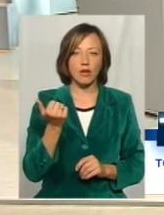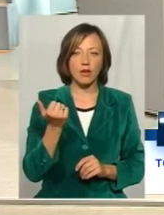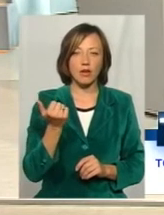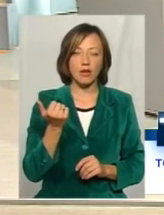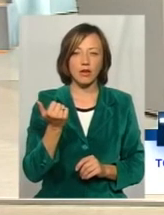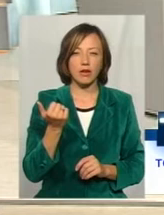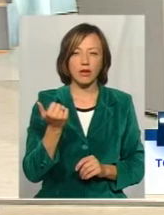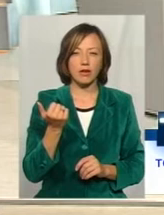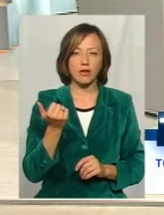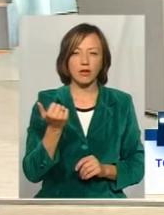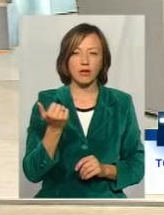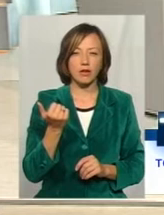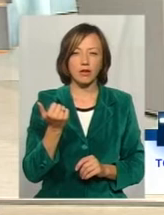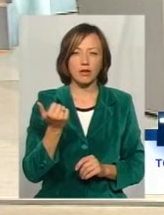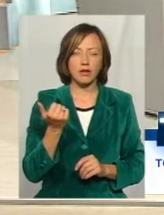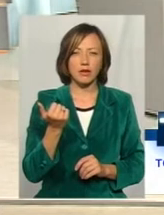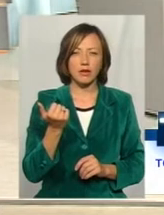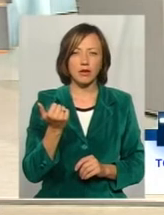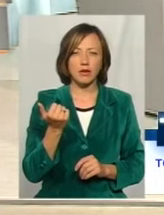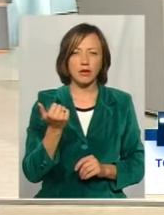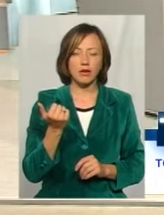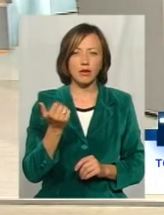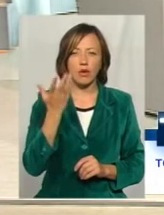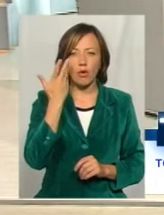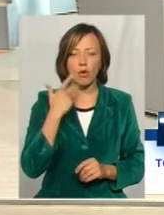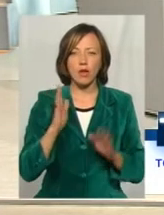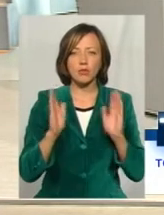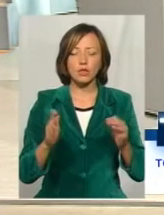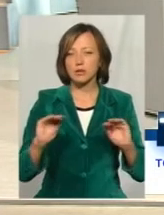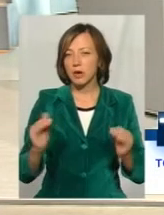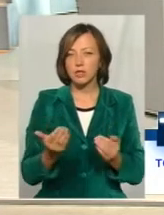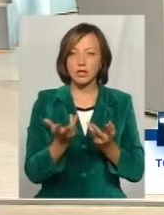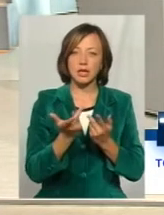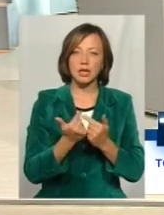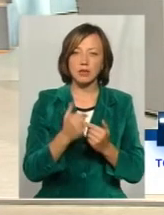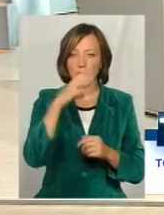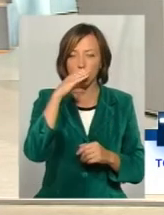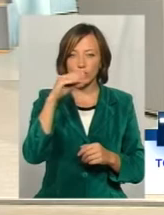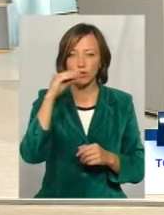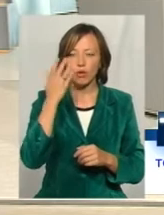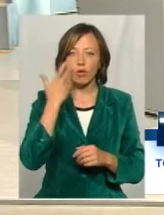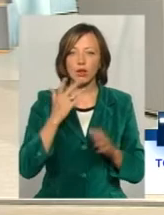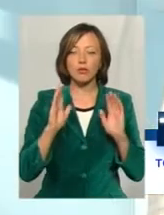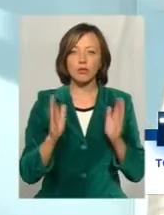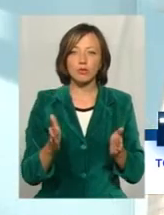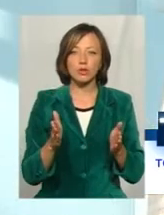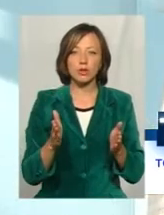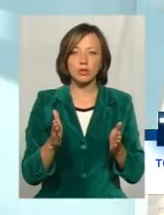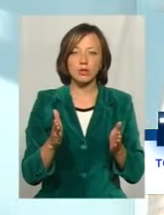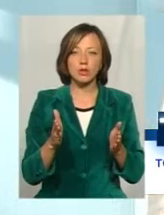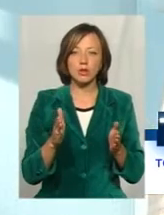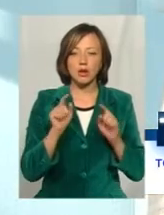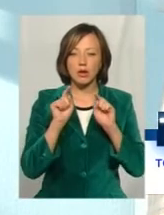Василь Шепіханецького, де людина нового управління містом? Коли буде значна кількість маршрутів і коли буде на одному місці